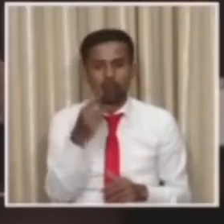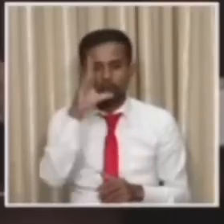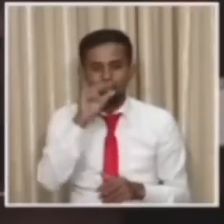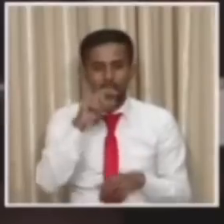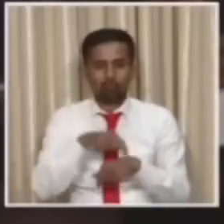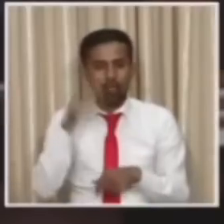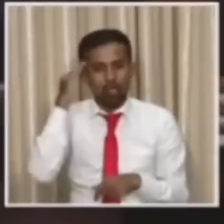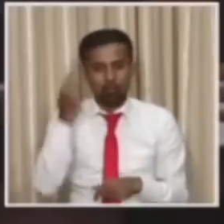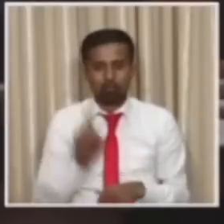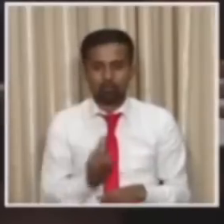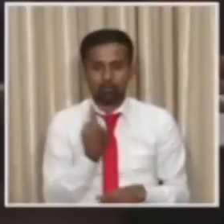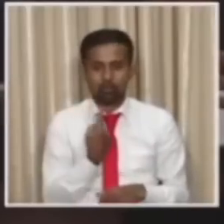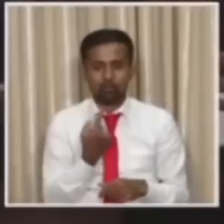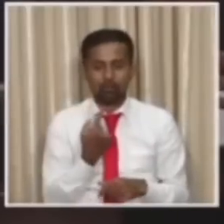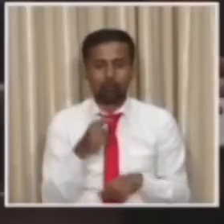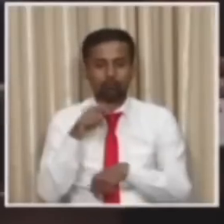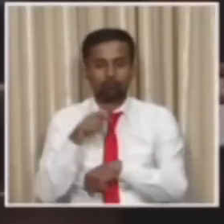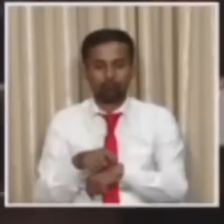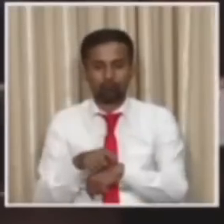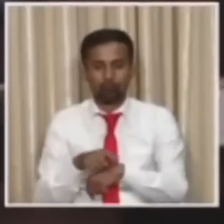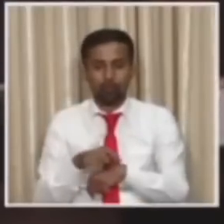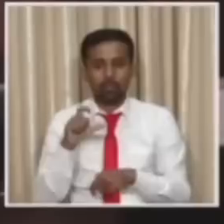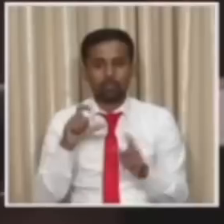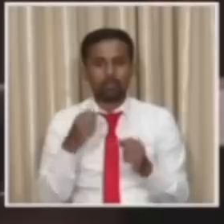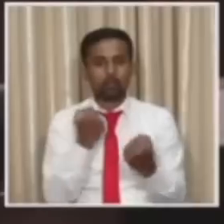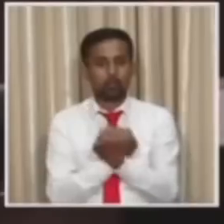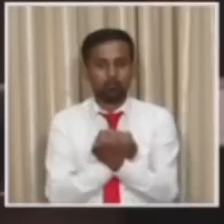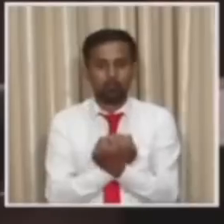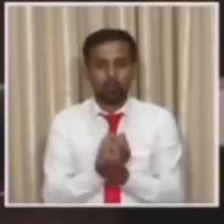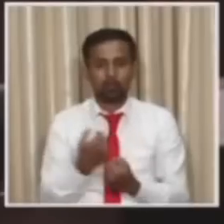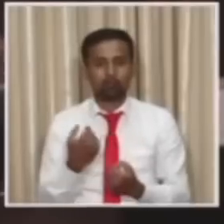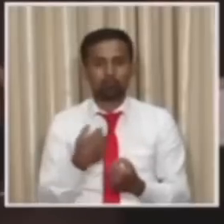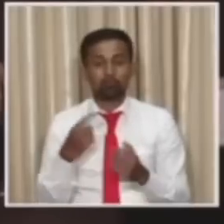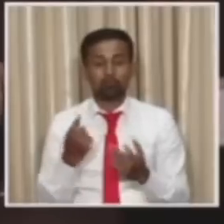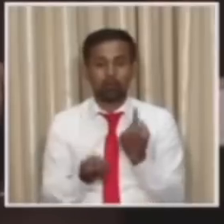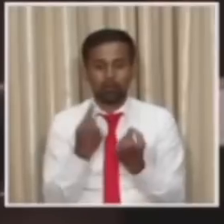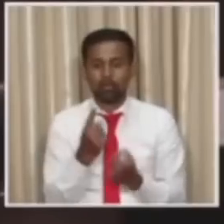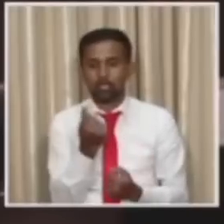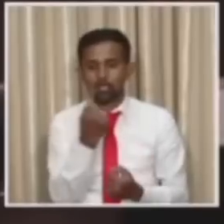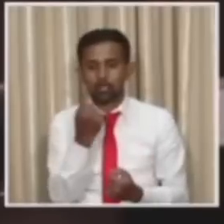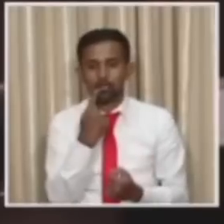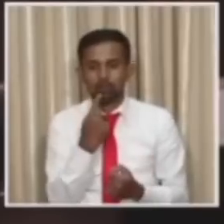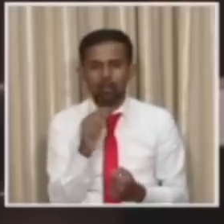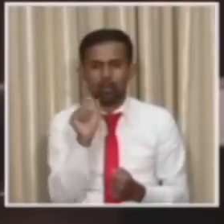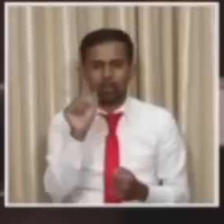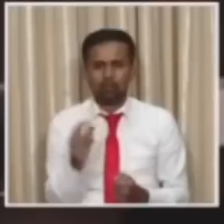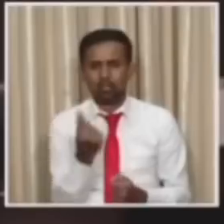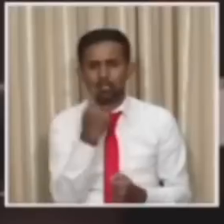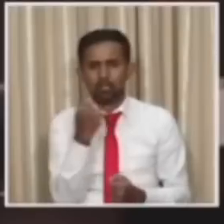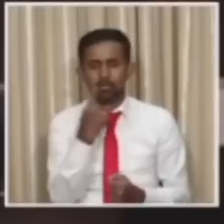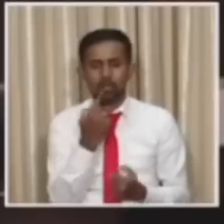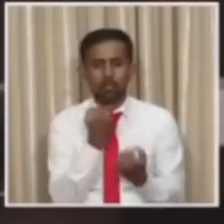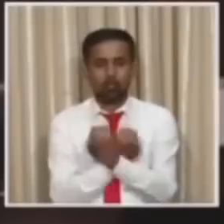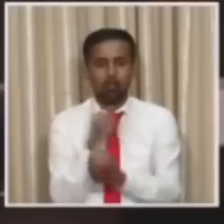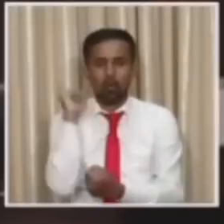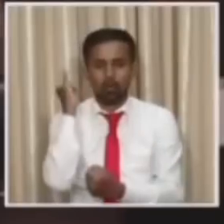வீடுகளுக்குள்ளே நாங்கள் சிஐடி நாங்கள் டிஐடி நாங்கள் இன்வெஸ்டிகேஷன் நாங்கள் போலீஸ் மீடியா பூந்து இரவு நேரத்திலே அவங்கள் வேறு